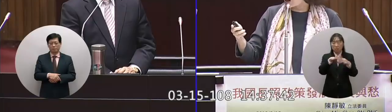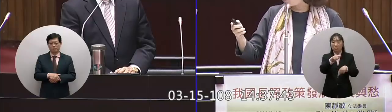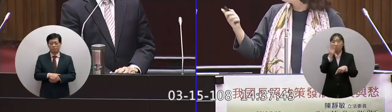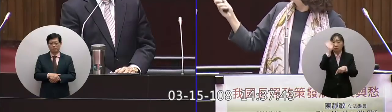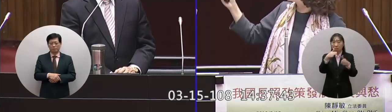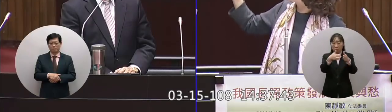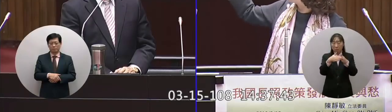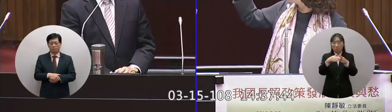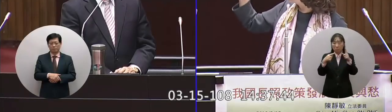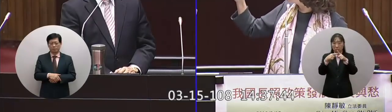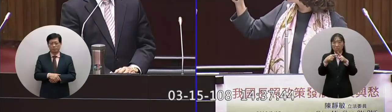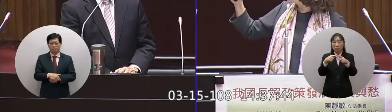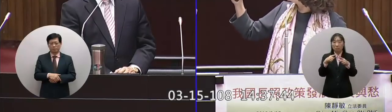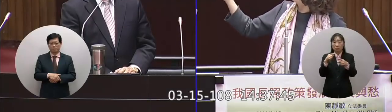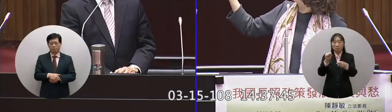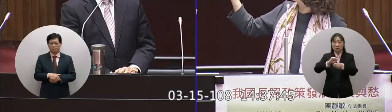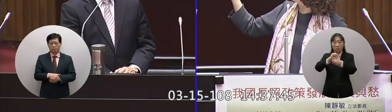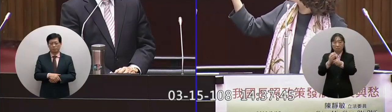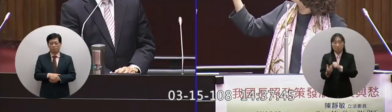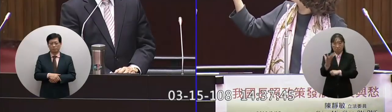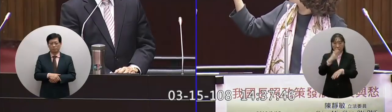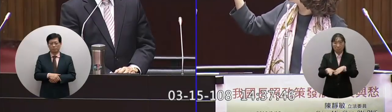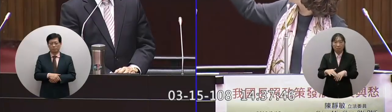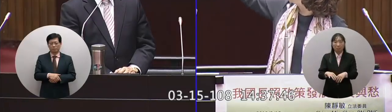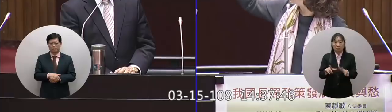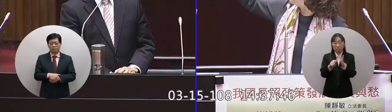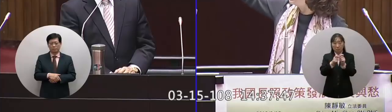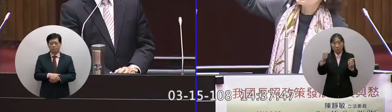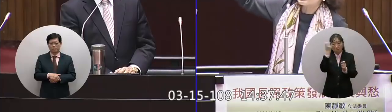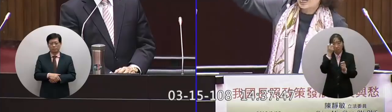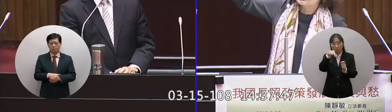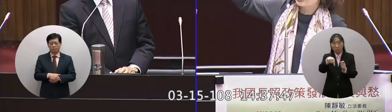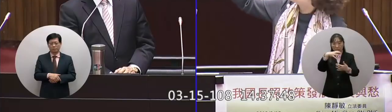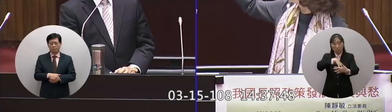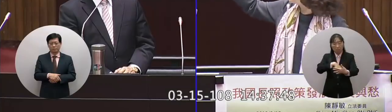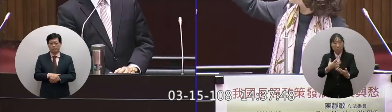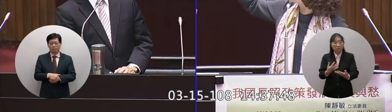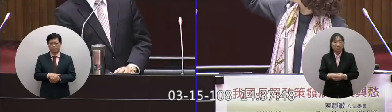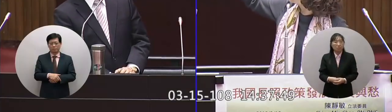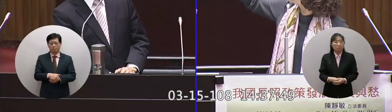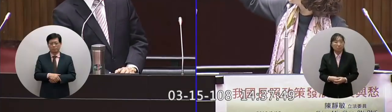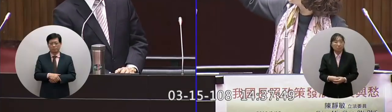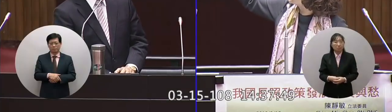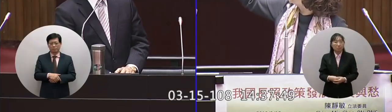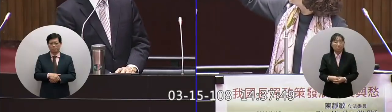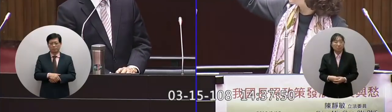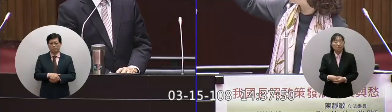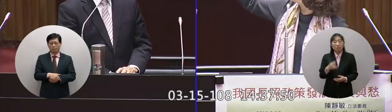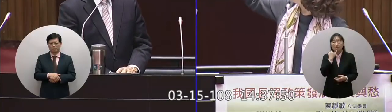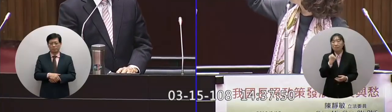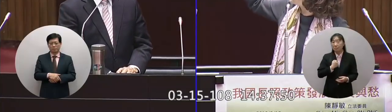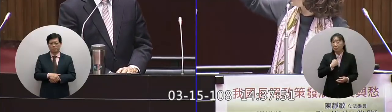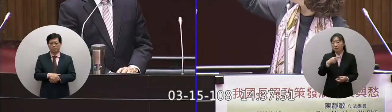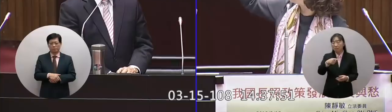会越来越高。所以我们的对不起，我们整个长期照护服务的内涵上也看到整个的一个